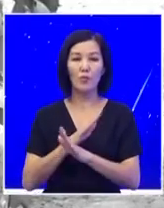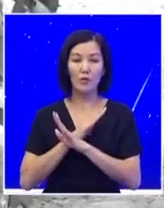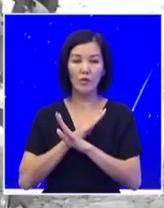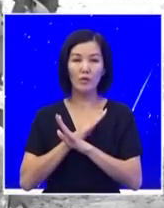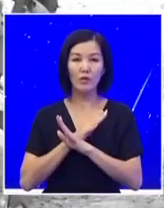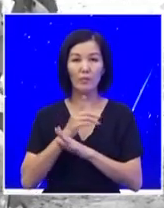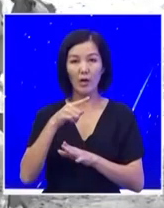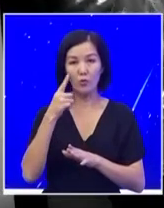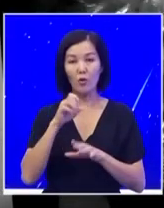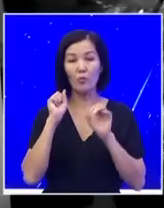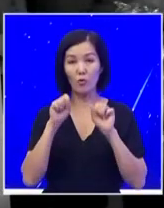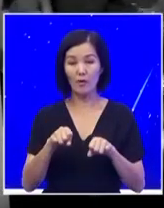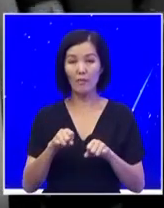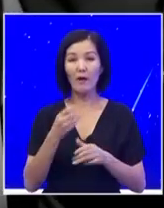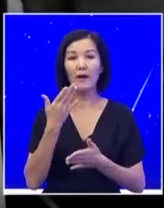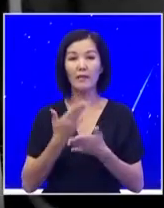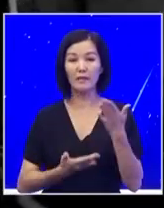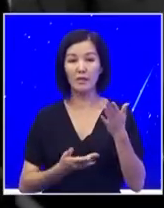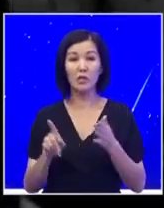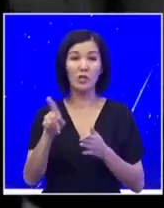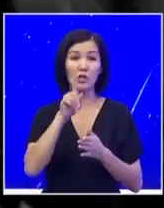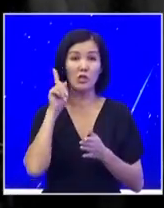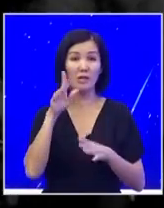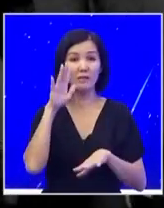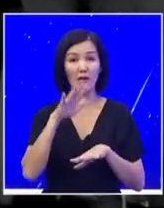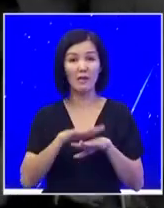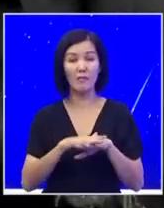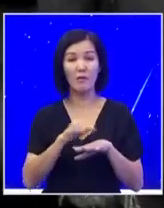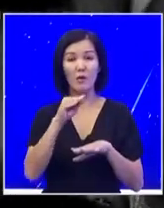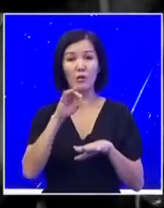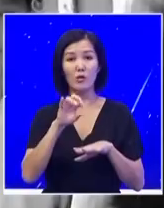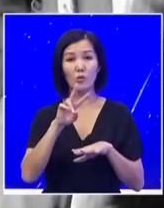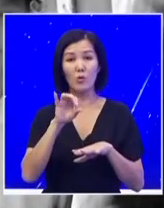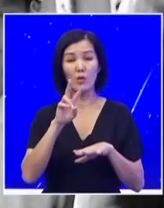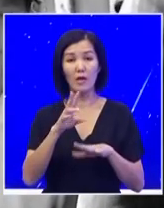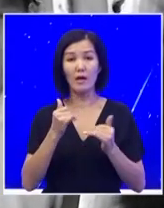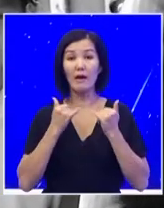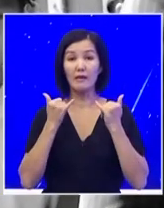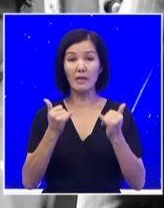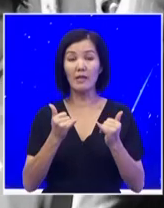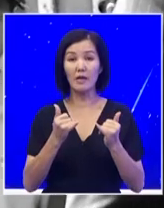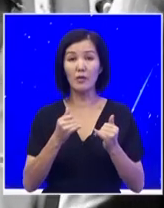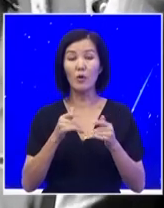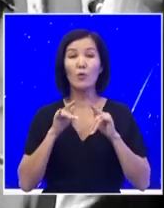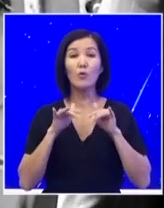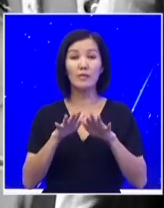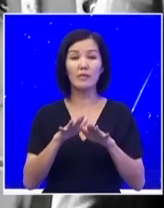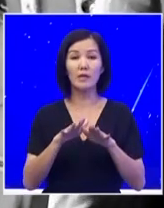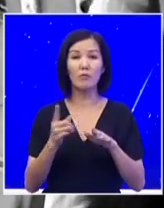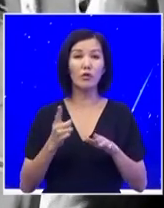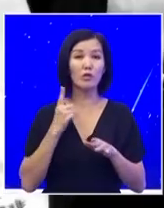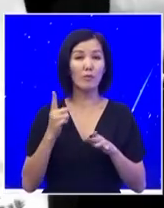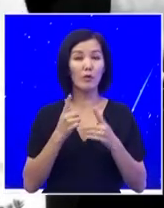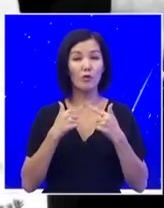өлмейтұғын артында із қалдырған. Бұл жаста болса бас бола білген Жолан Абырай ақынұлын арналғандай. Ол іскер болды. Шебер